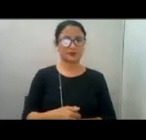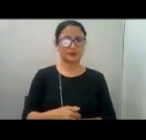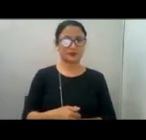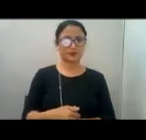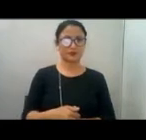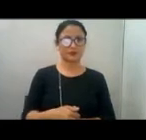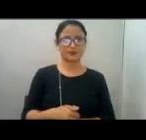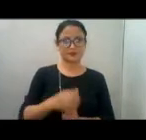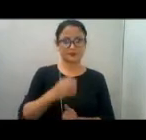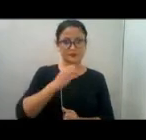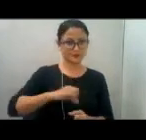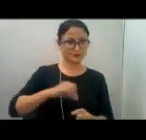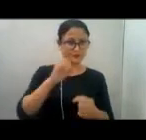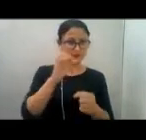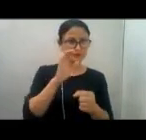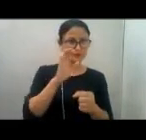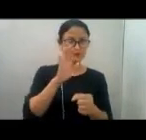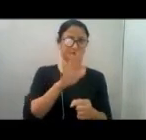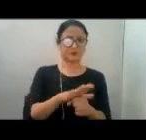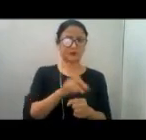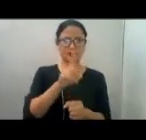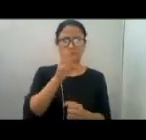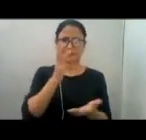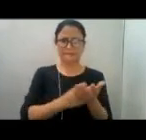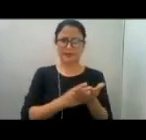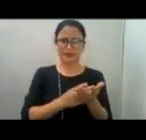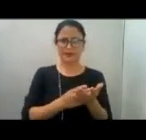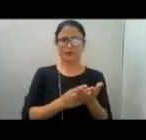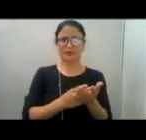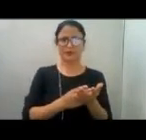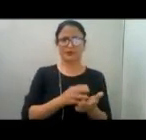अथवा पीडक चाहिँ एउटै मात्र पीडक भएको चाहिँ